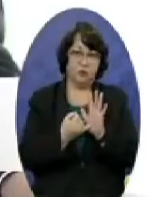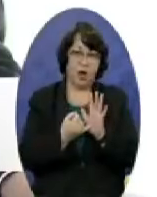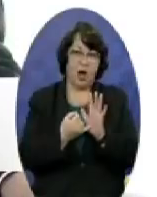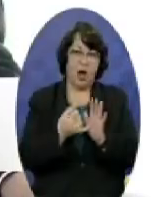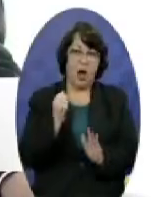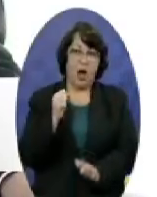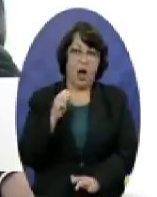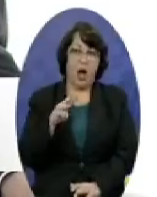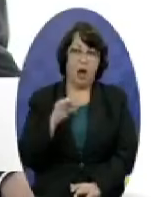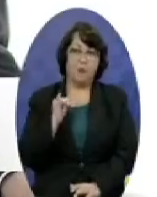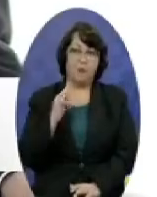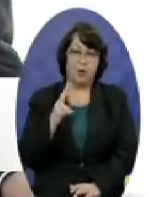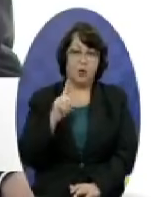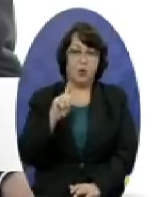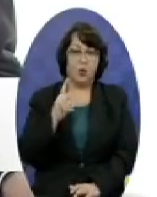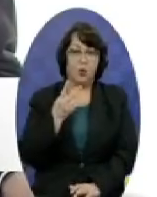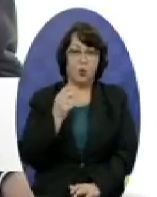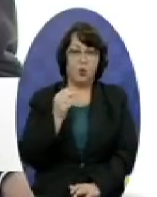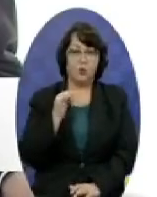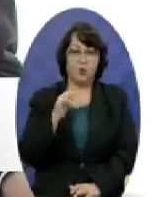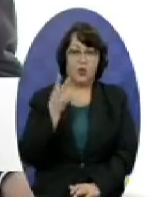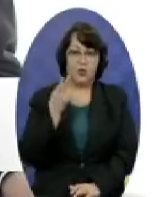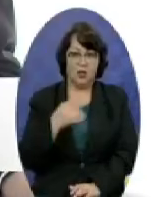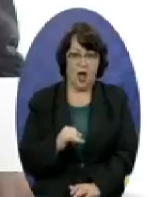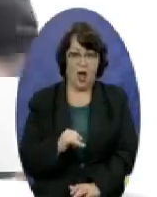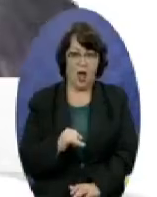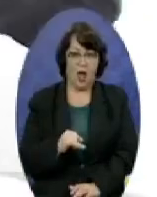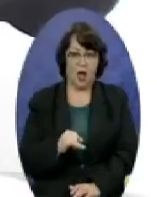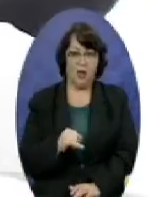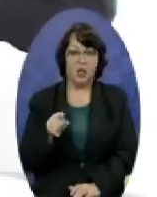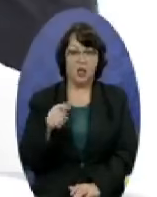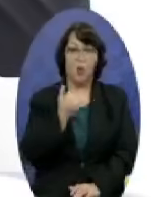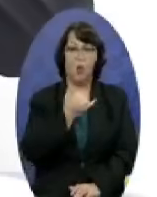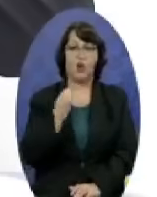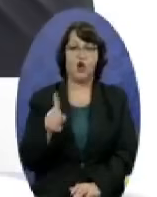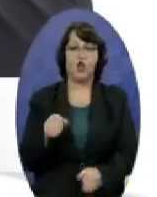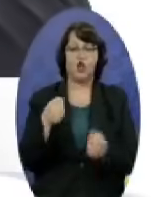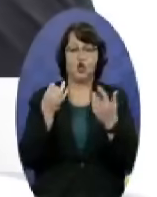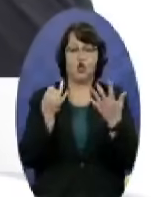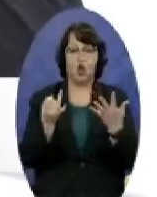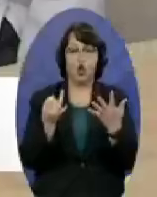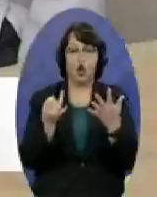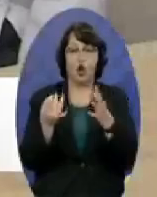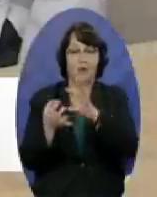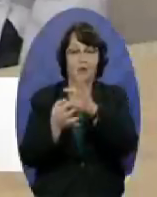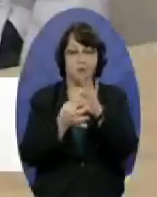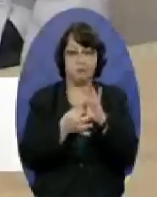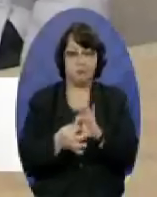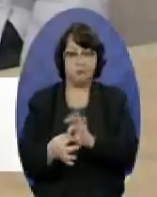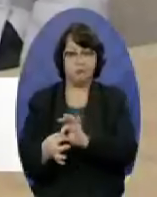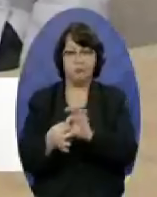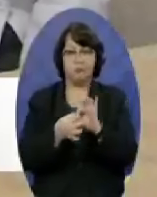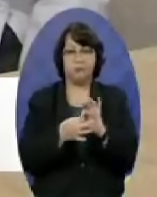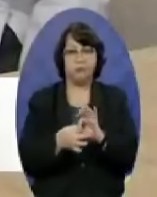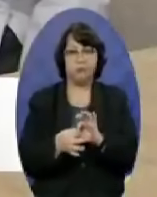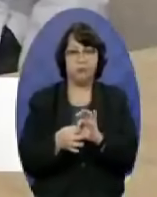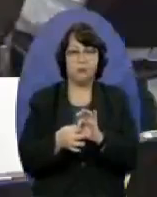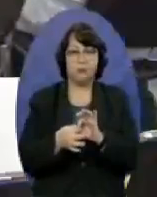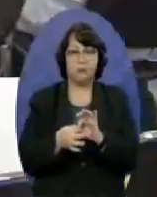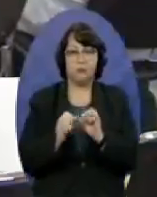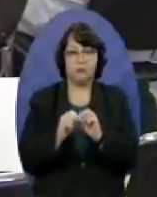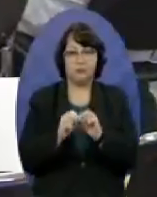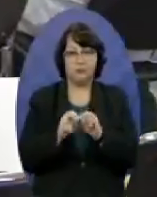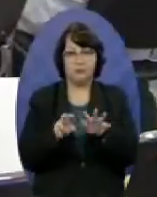энэ юбиктийн гэсэн уураг өөрөө 7 лизинтэй. Тэр лизинээр холбогддог. Тэгтээ зэг их олон комбинац